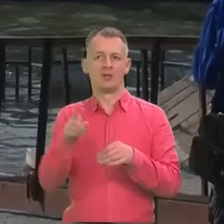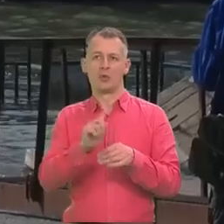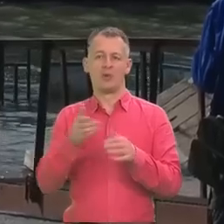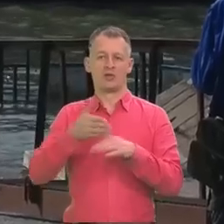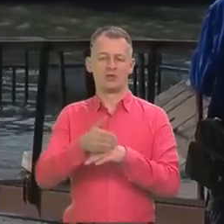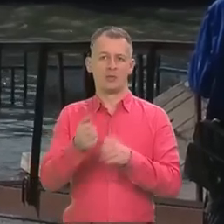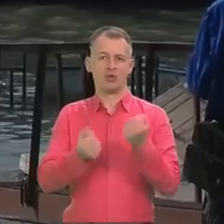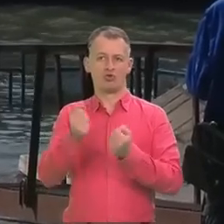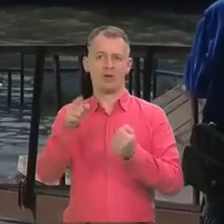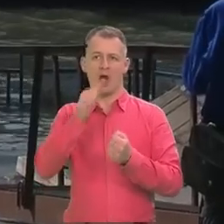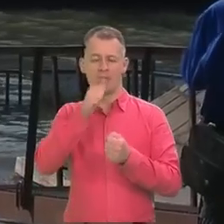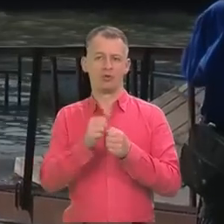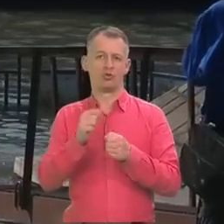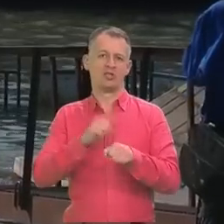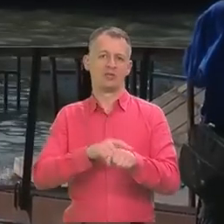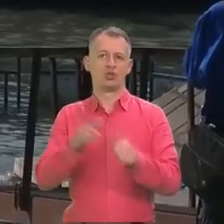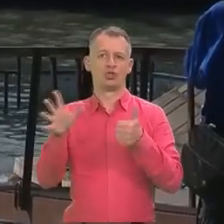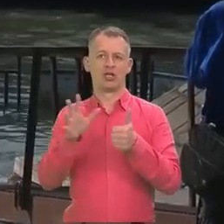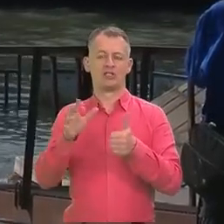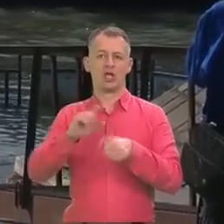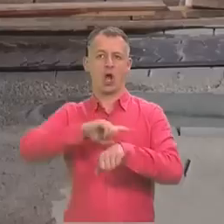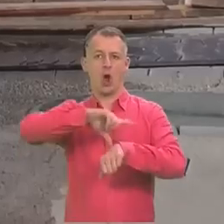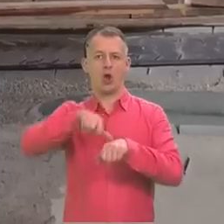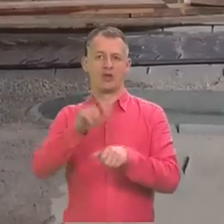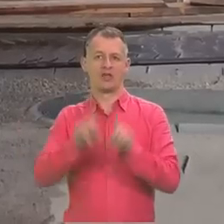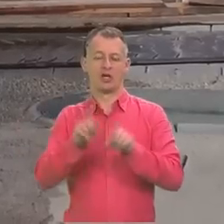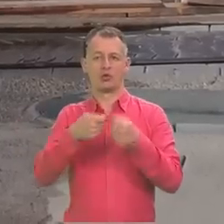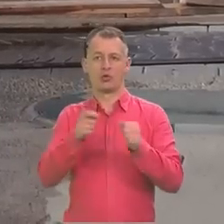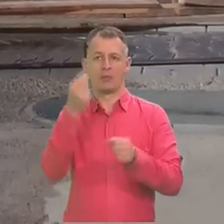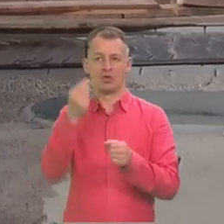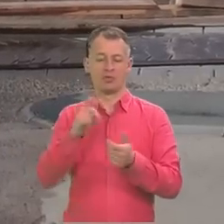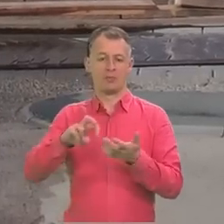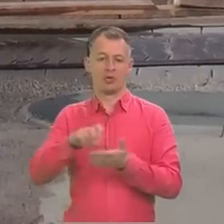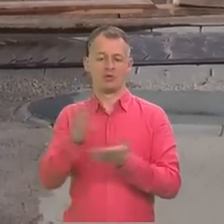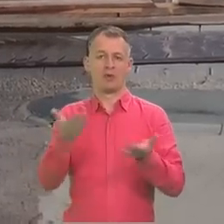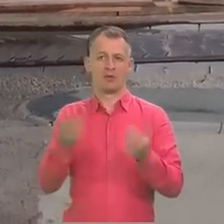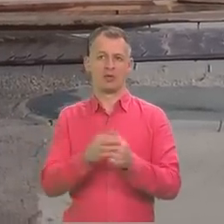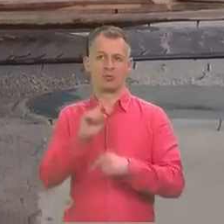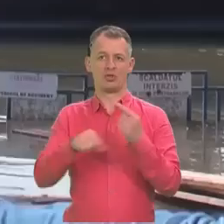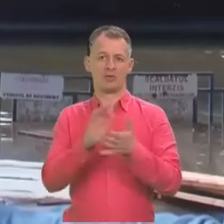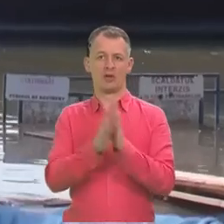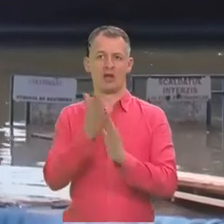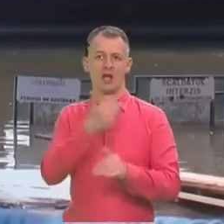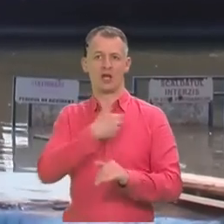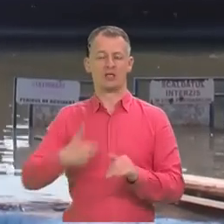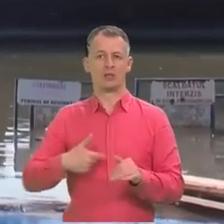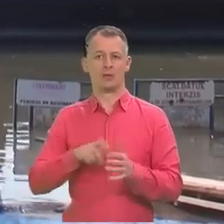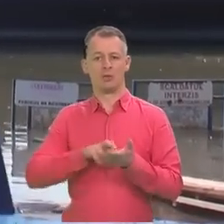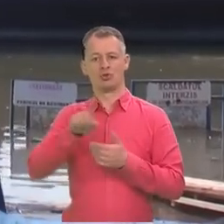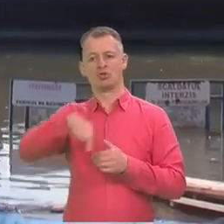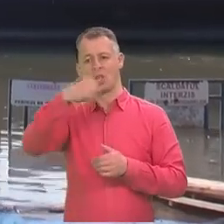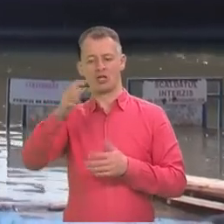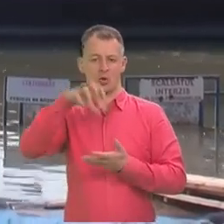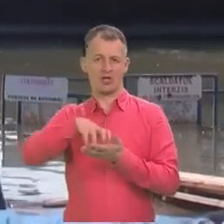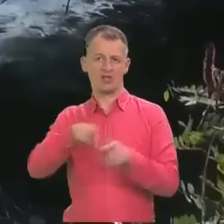O să dureze cam 6 ore dacă totul decurge normal și reușim să ne mișcăm repede. După ce terminăm la Galați, trecem și în punctul Icebrătianu, că e